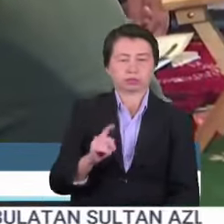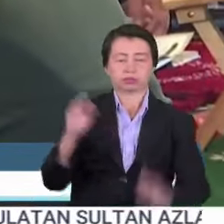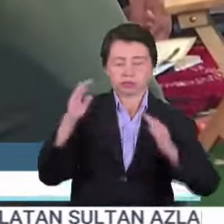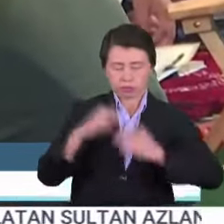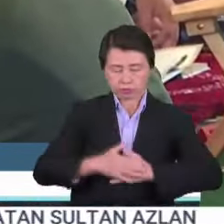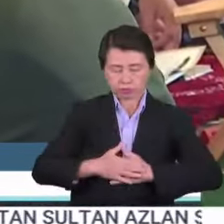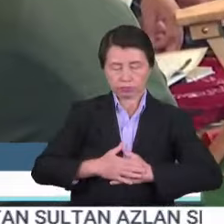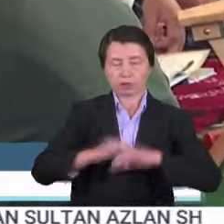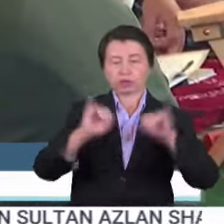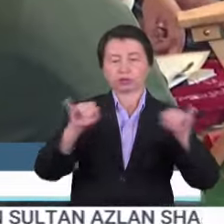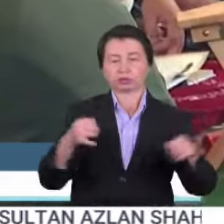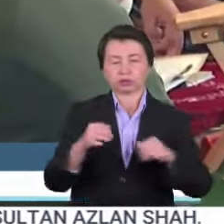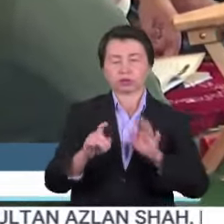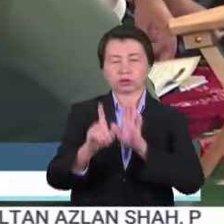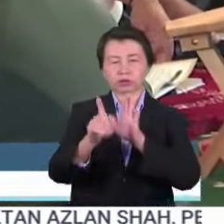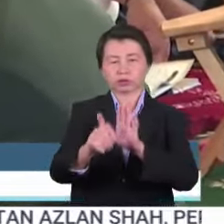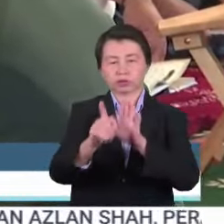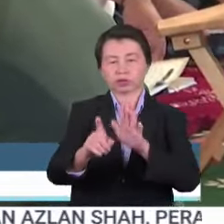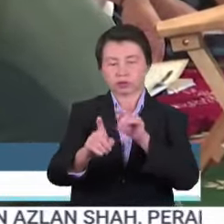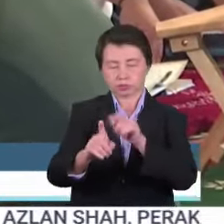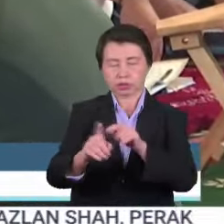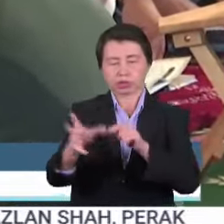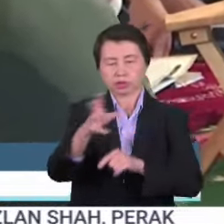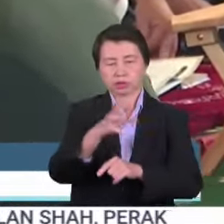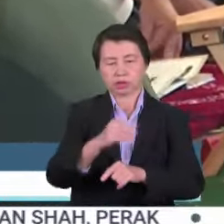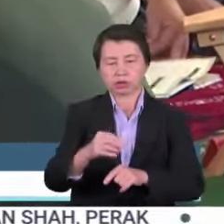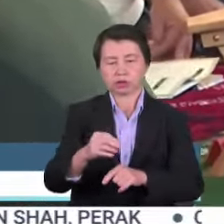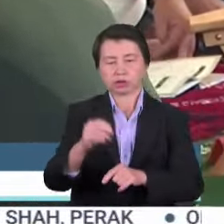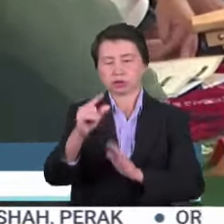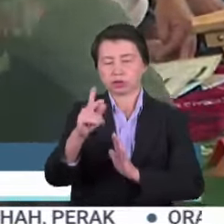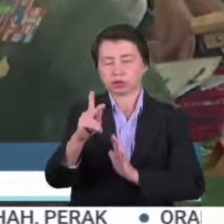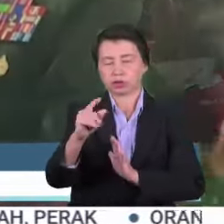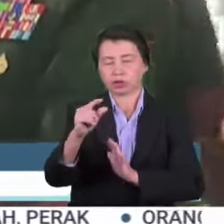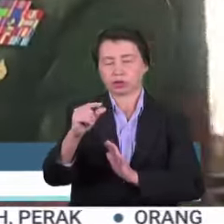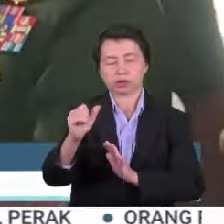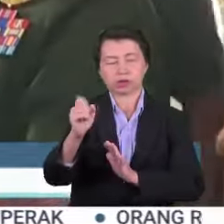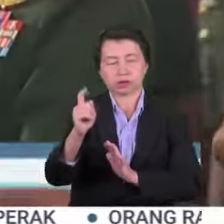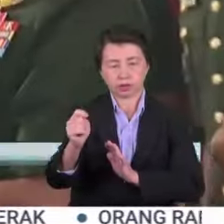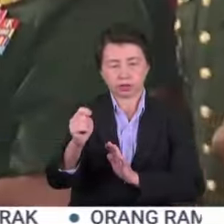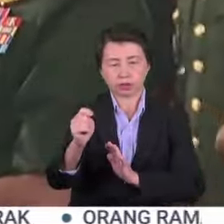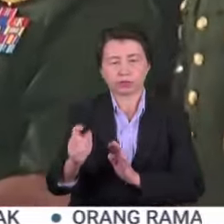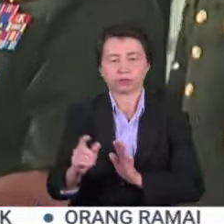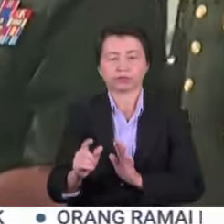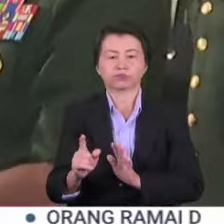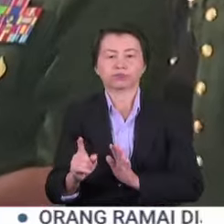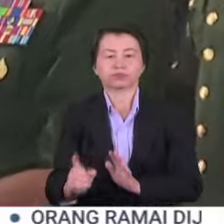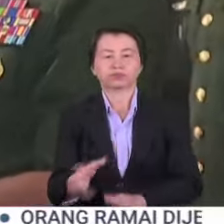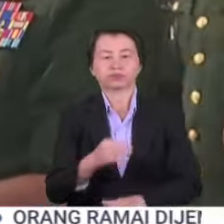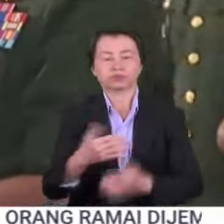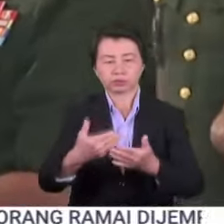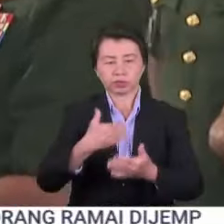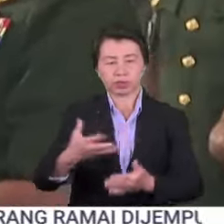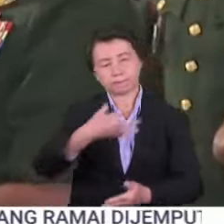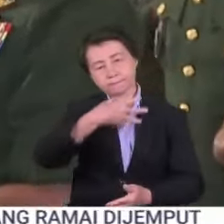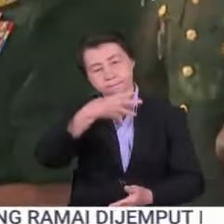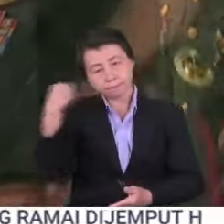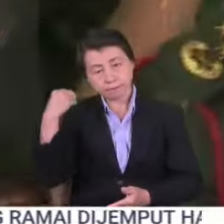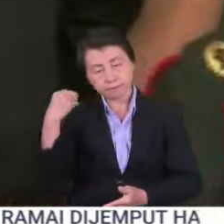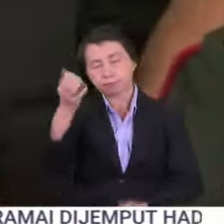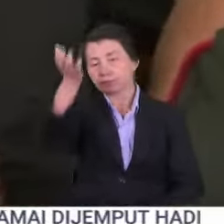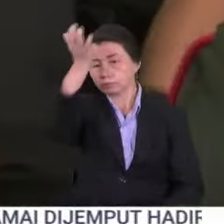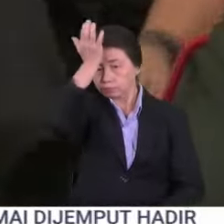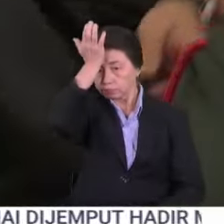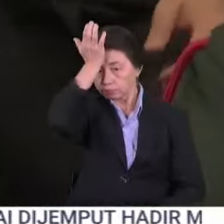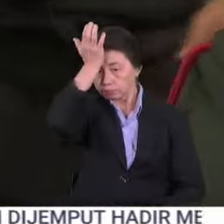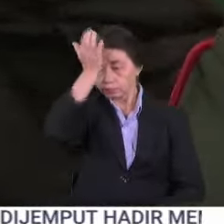Jumaat diimamkan Timbalan Pengarah Dasar dan Pengurusan KAGAD, Brigadier General Muhammad Hamzah Adam. Sebelum berangkat pulang, Yang